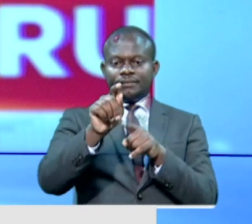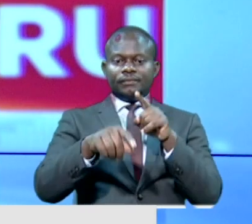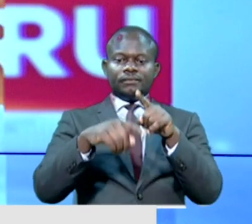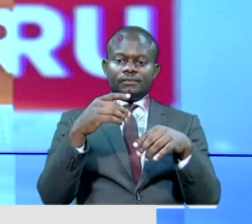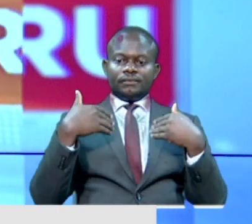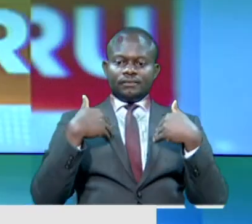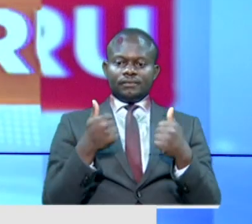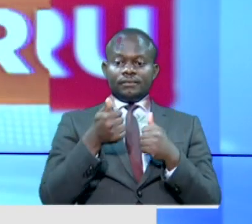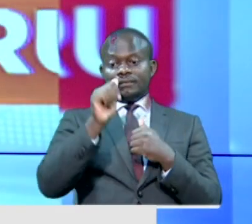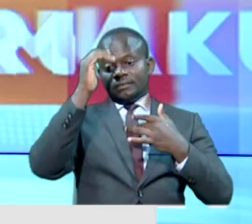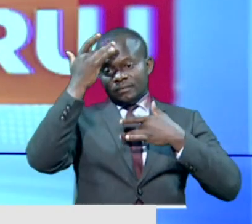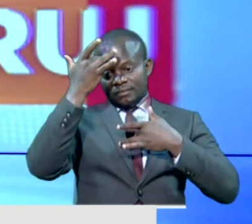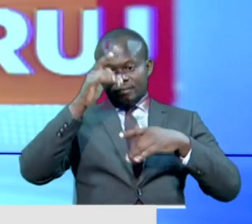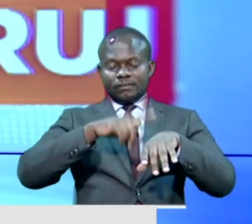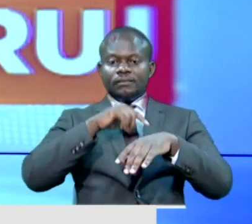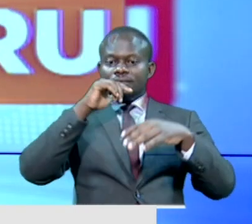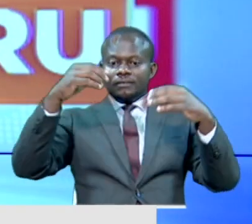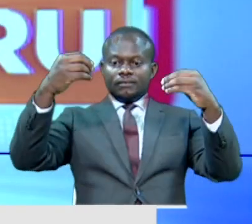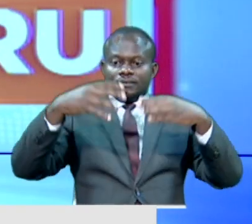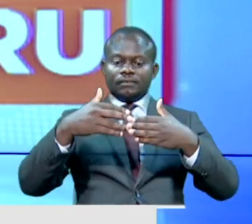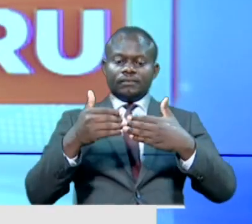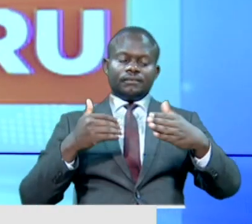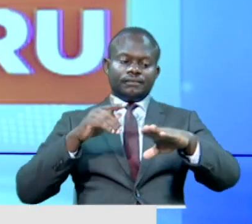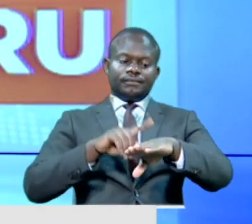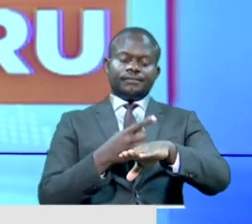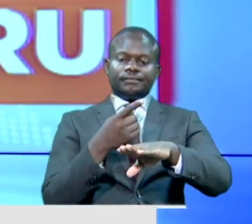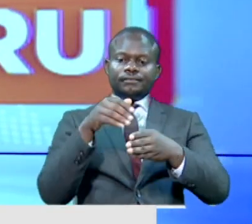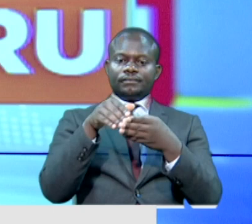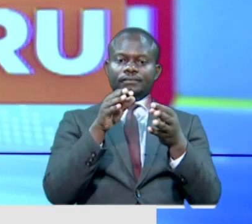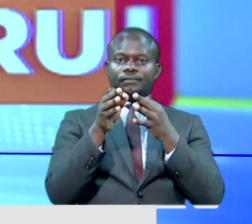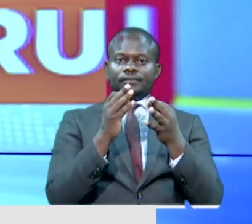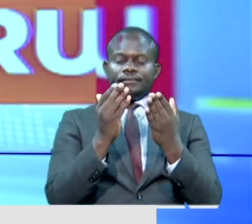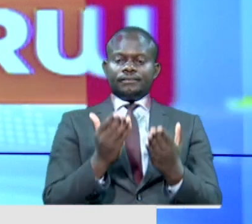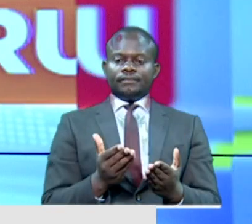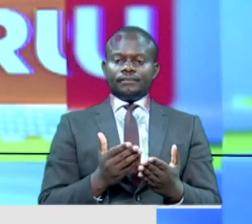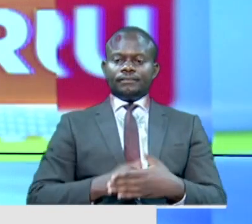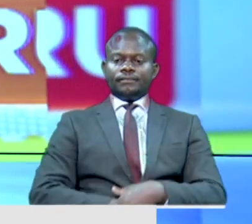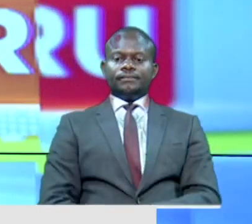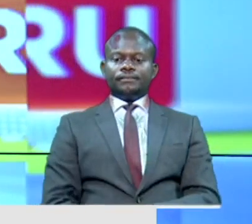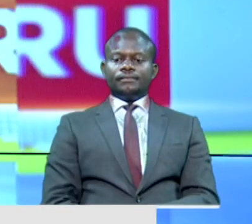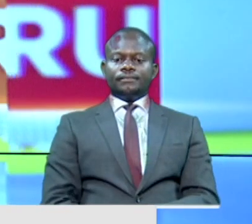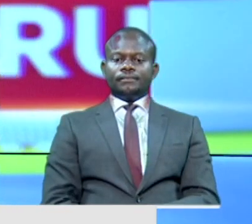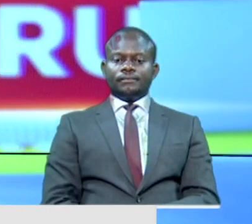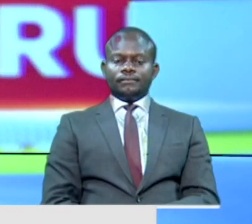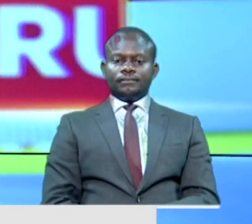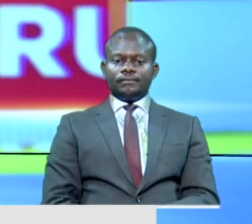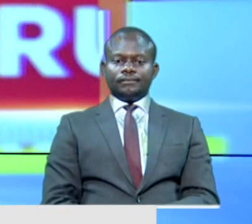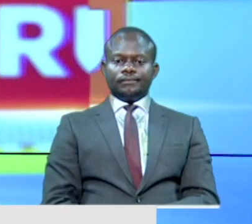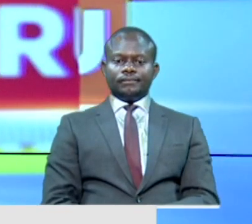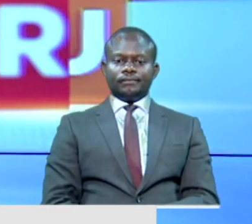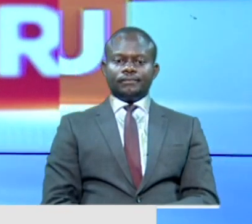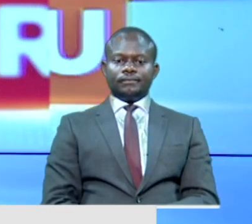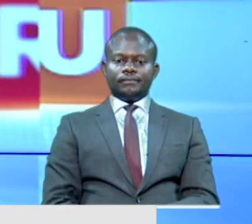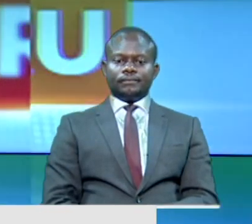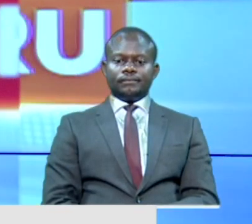ubuzima bw'ukirwaye igihe kitagaragaye hakiri kare Bosco Kwizera ndetse na Joseph Mushimire baratubwira byinshi kuri iyi